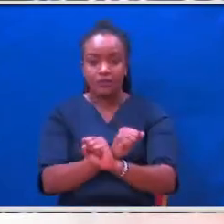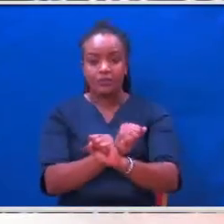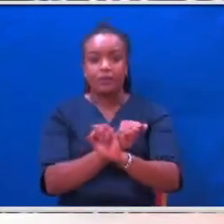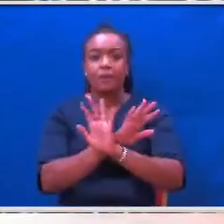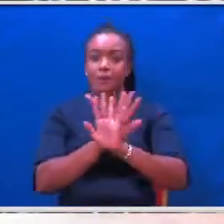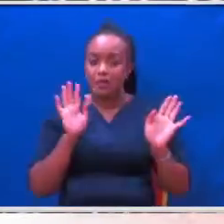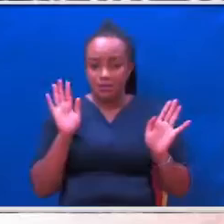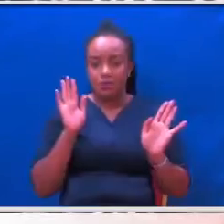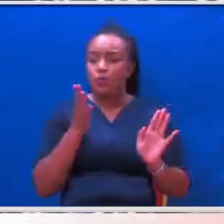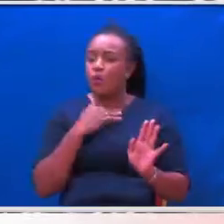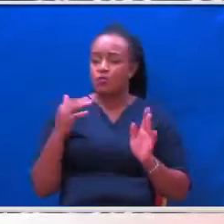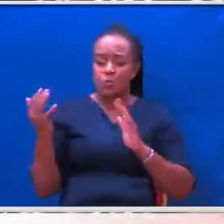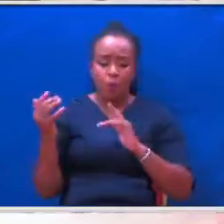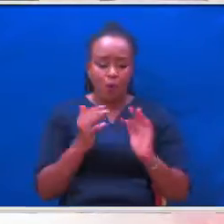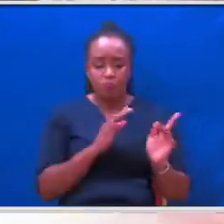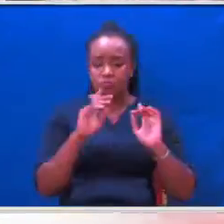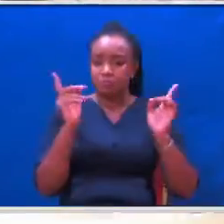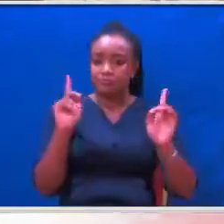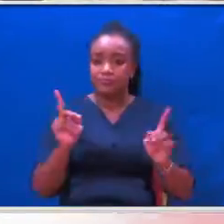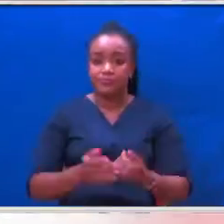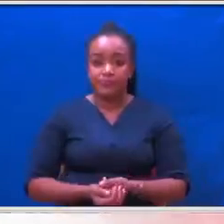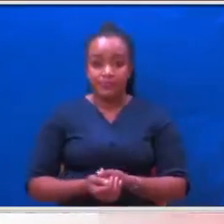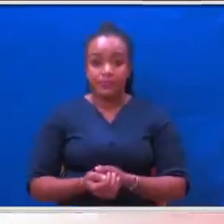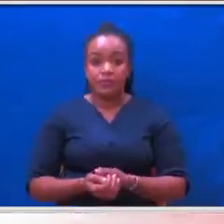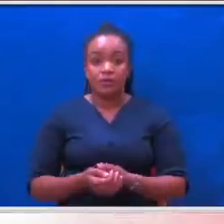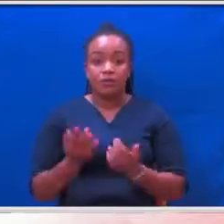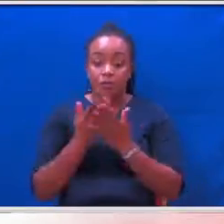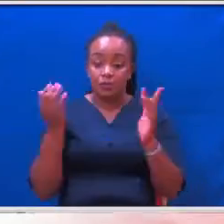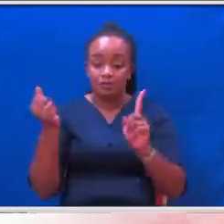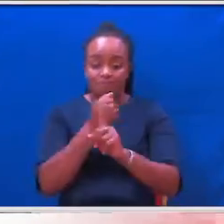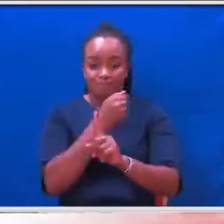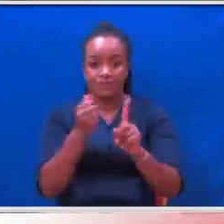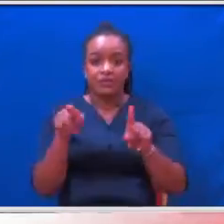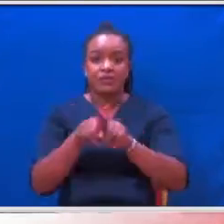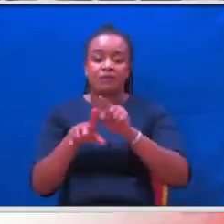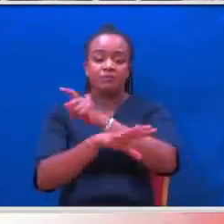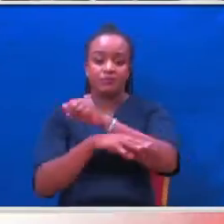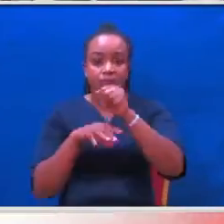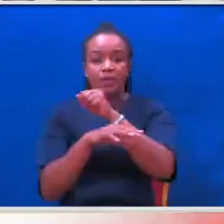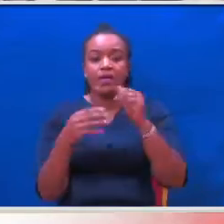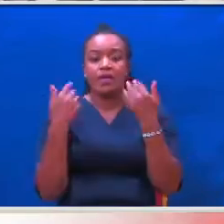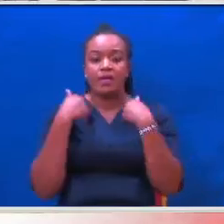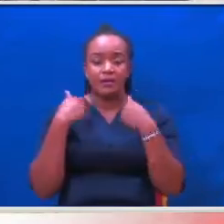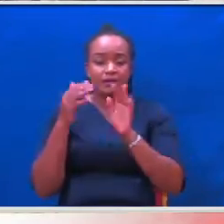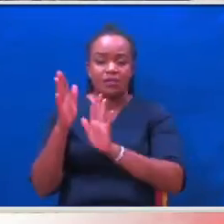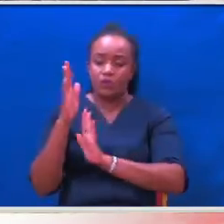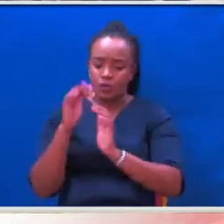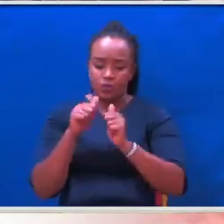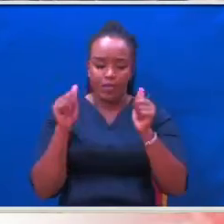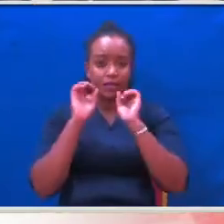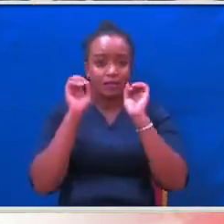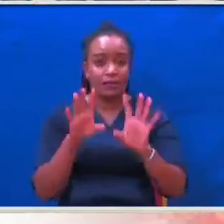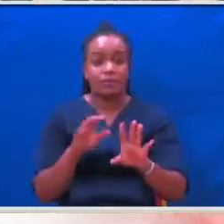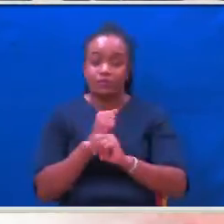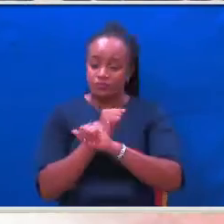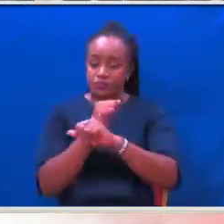kwa sababu ndio tutafutia watoto wetu riziki. Aidha, uvamizi na wizi huo unatishia usalama na kulemaza uchumi wa kaunti hiyo iwapo